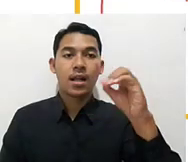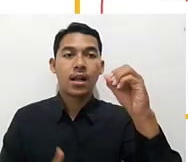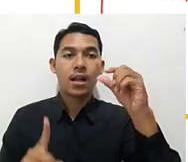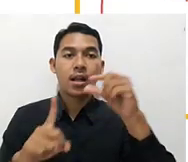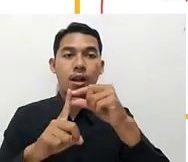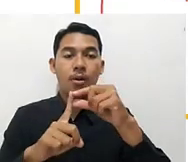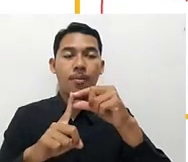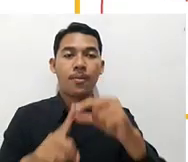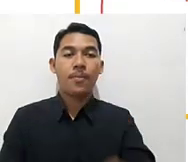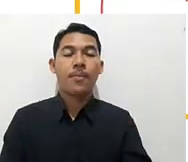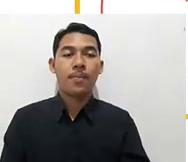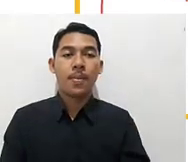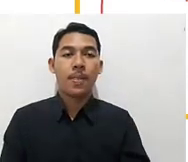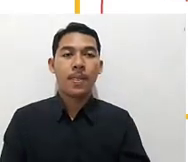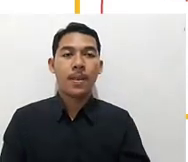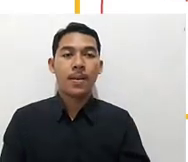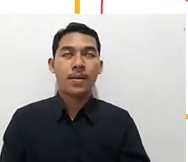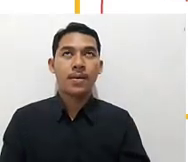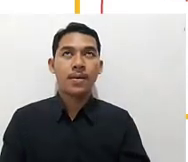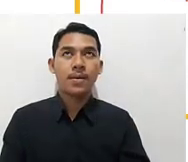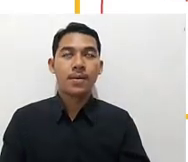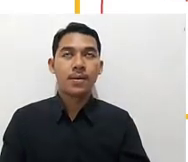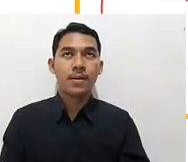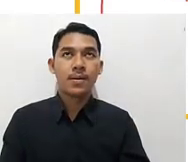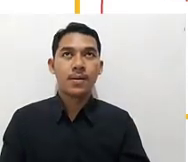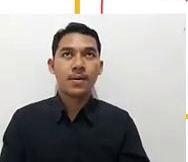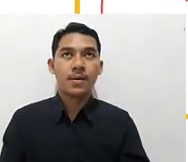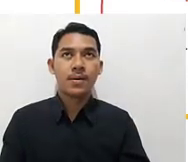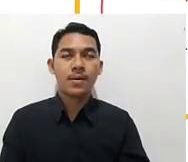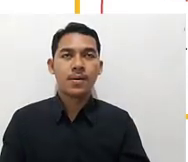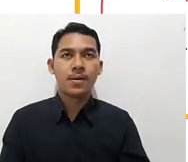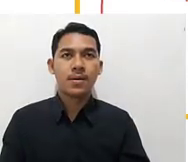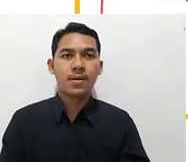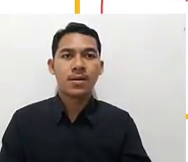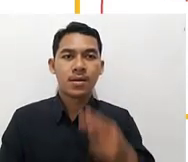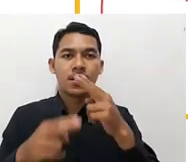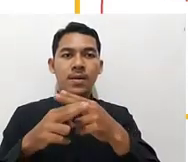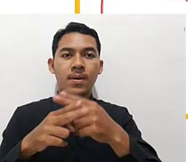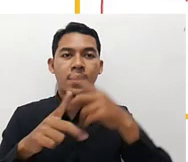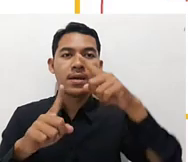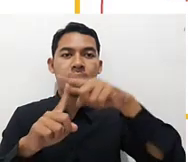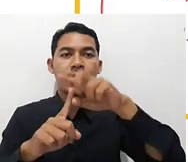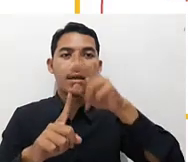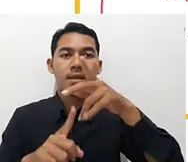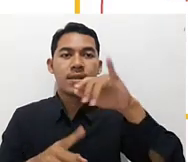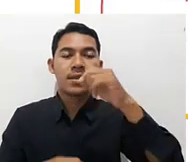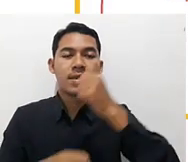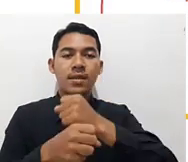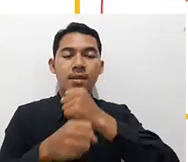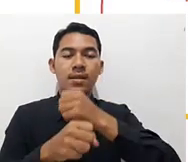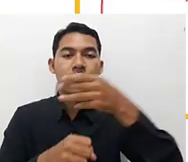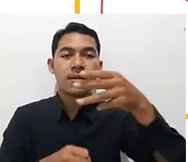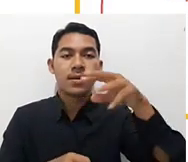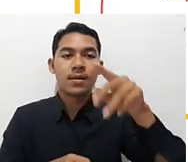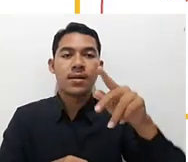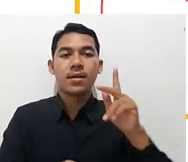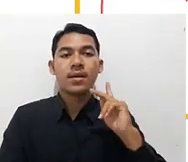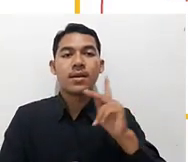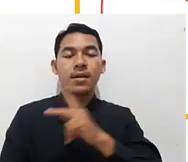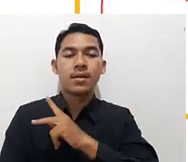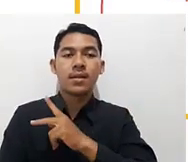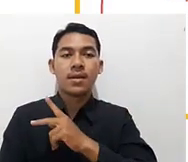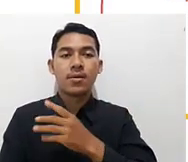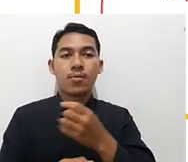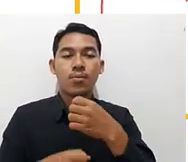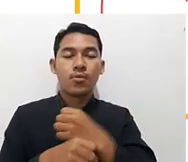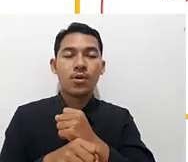ya? Trigger ya. Trigger itu tuh apa ya bahasanya ya. Jadi clock itu tuh kita ngasih nilai, kita tuh ngasih